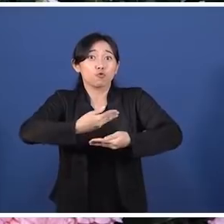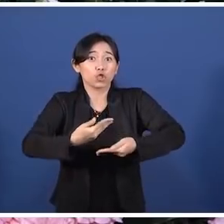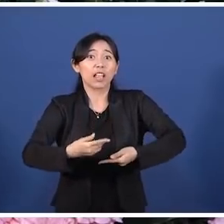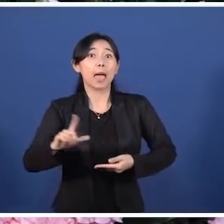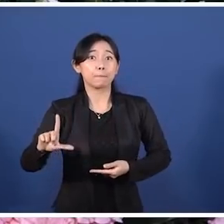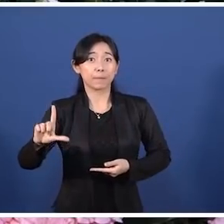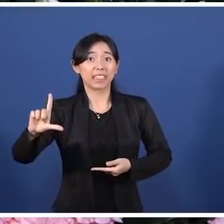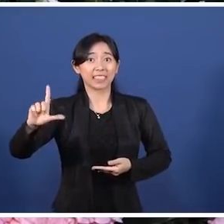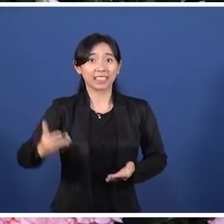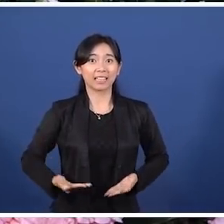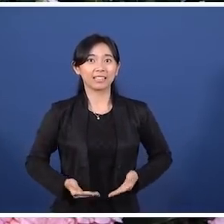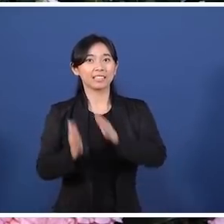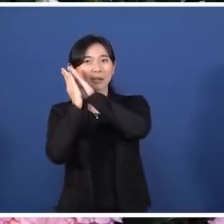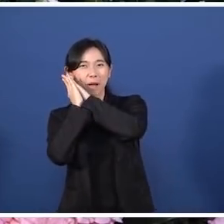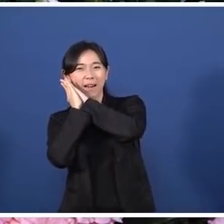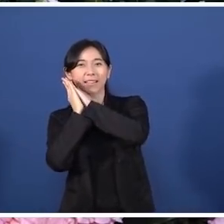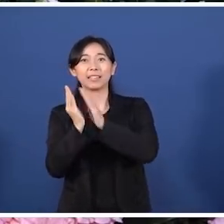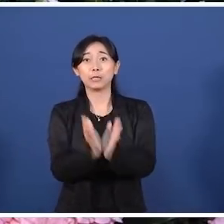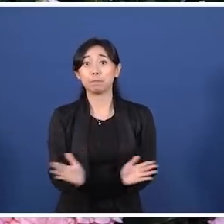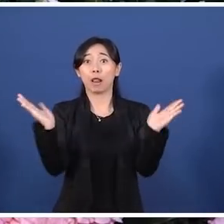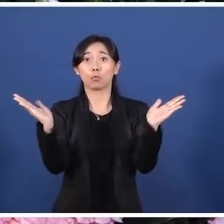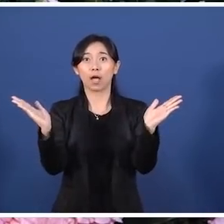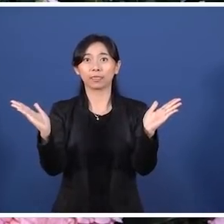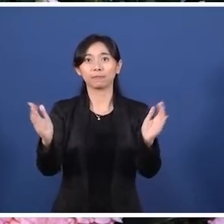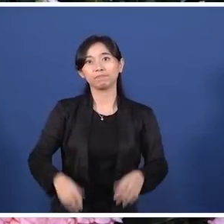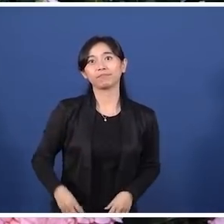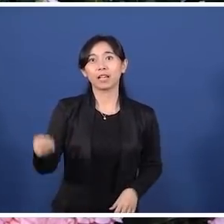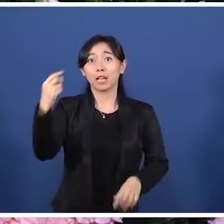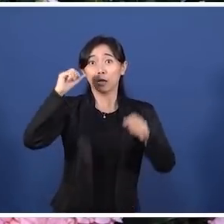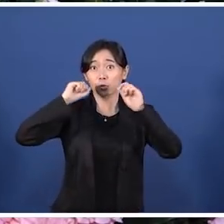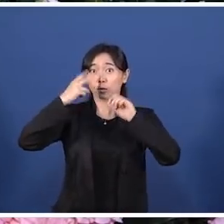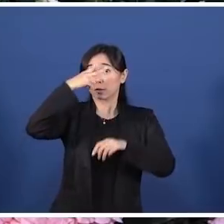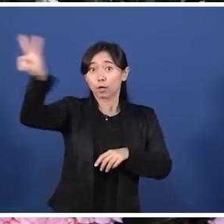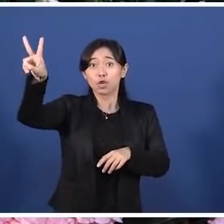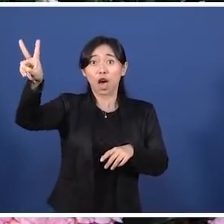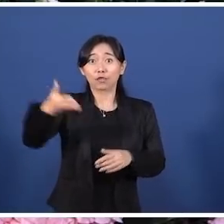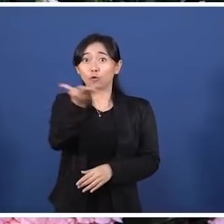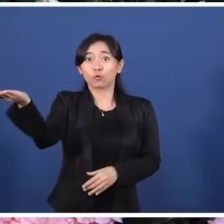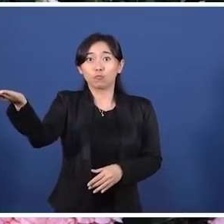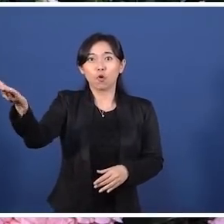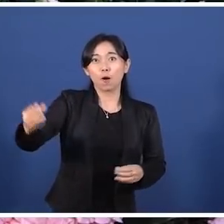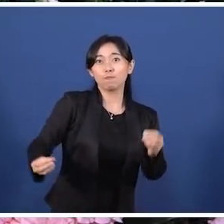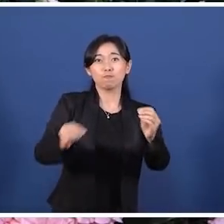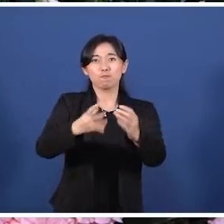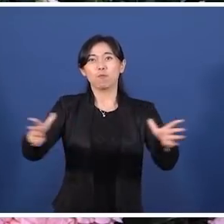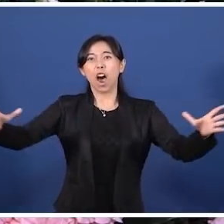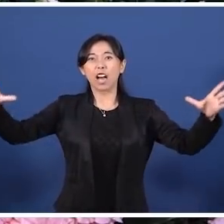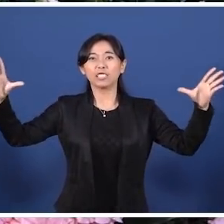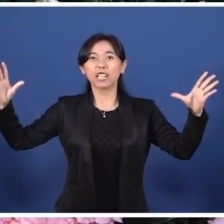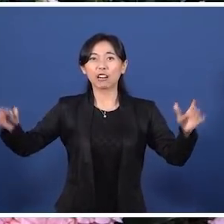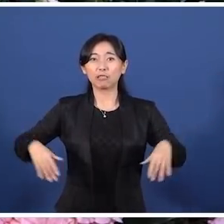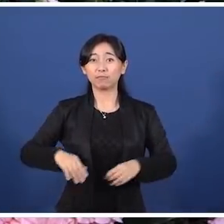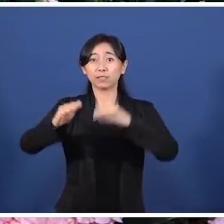palungan." Dan tiba-tiba tampaklah bersama-sama dengan malaikat itu sejumlah besar bala tentara